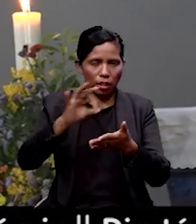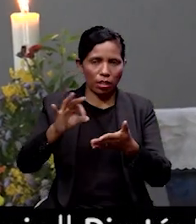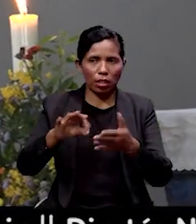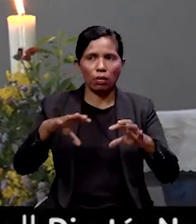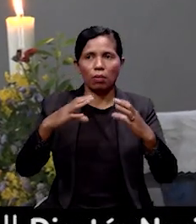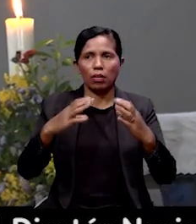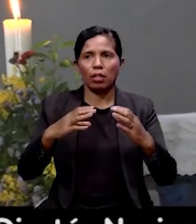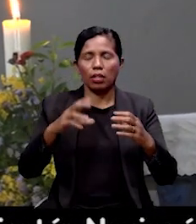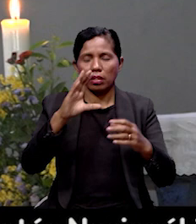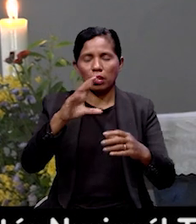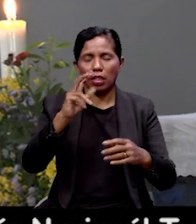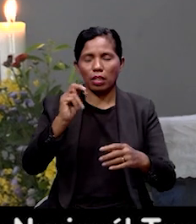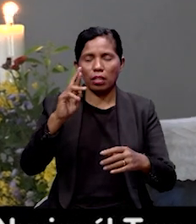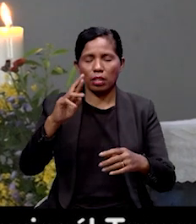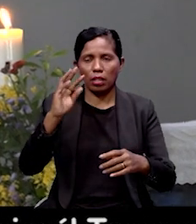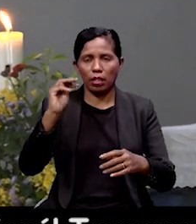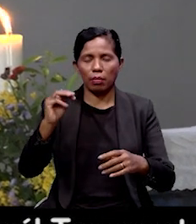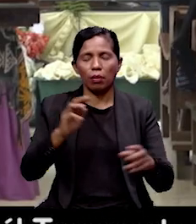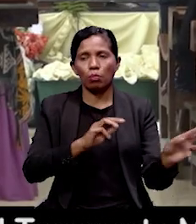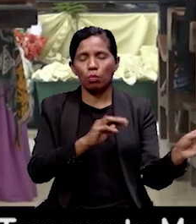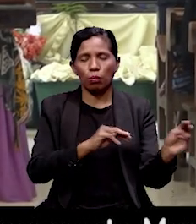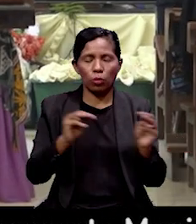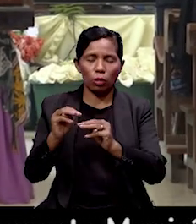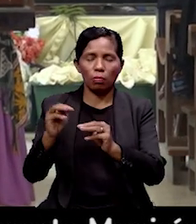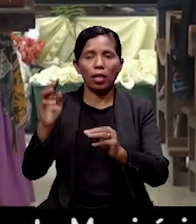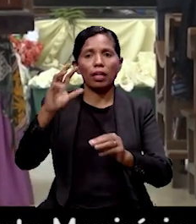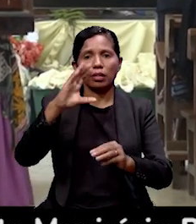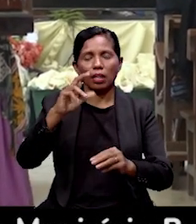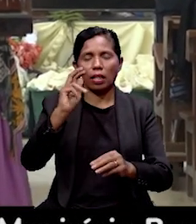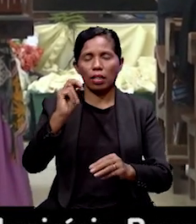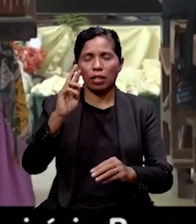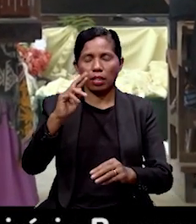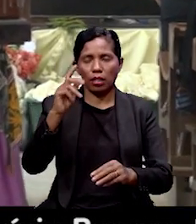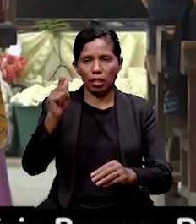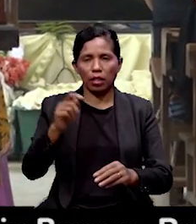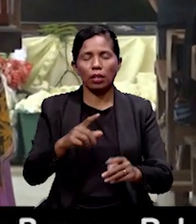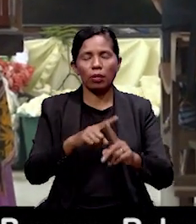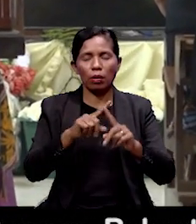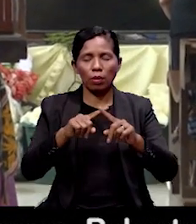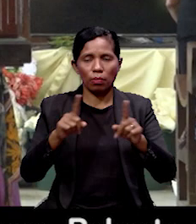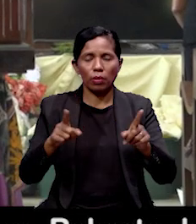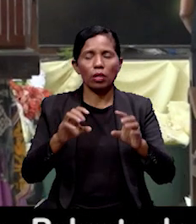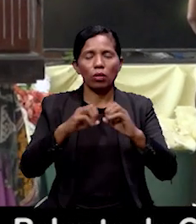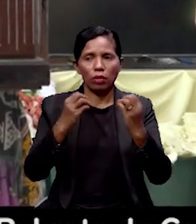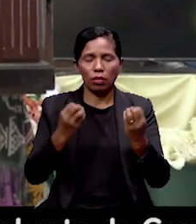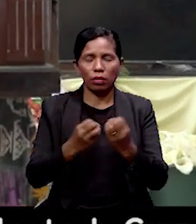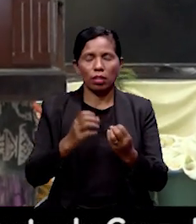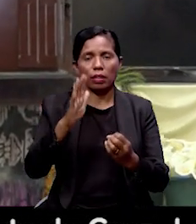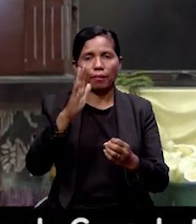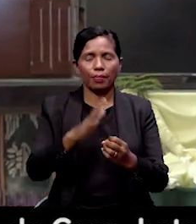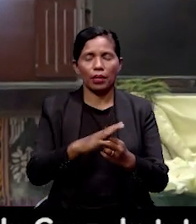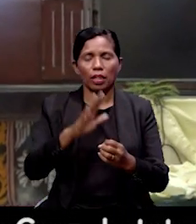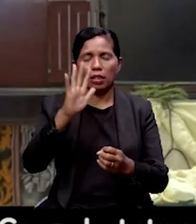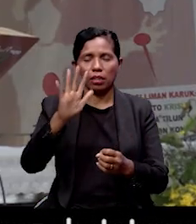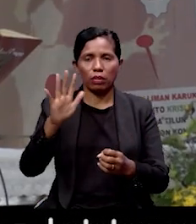bainghira CNRM transform ba CNRT iha zona Ramis Metinaru. No mos iha organisasaun arte ritual 55 Sax